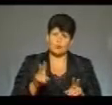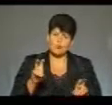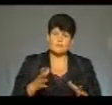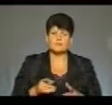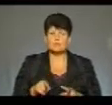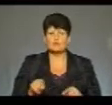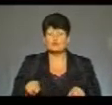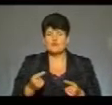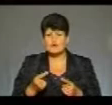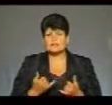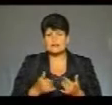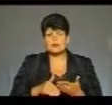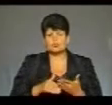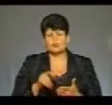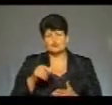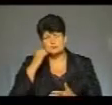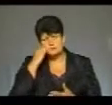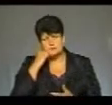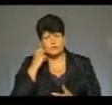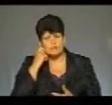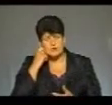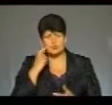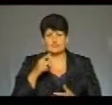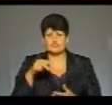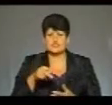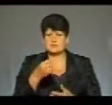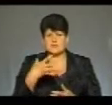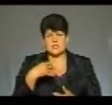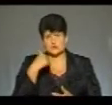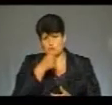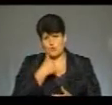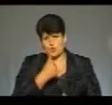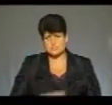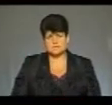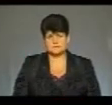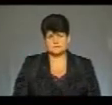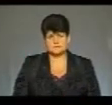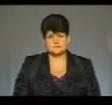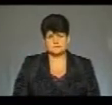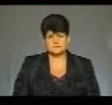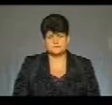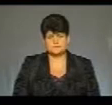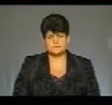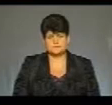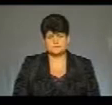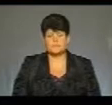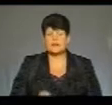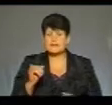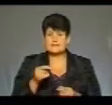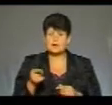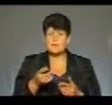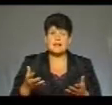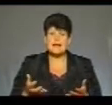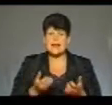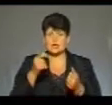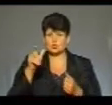був створений для допомоги людям похилого віку у 2015 році, каже Мар'яна Позунь. І тернопільський